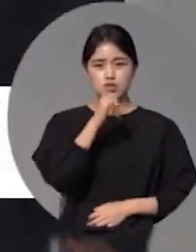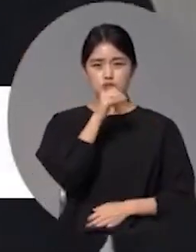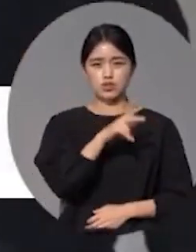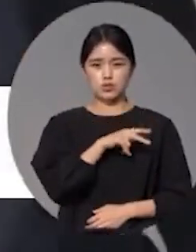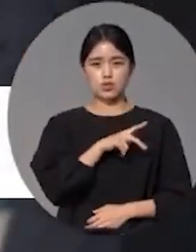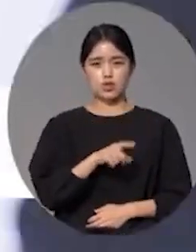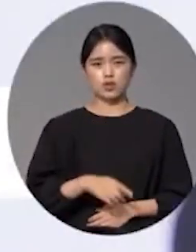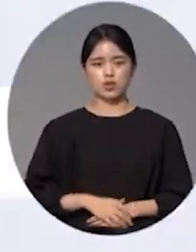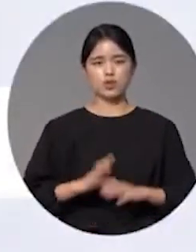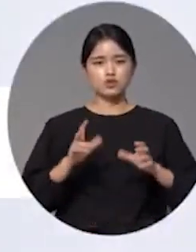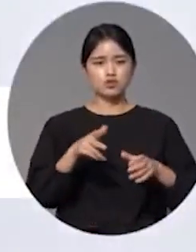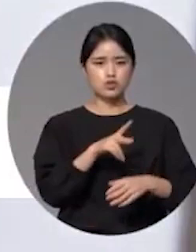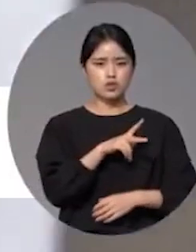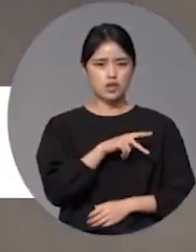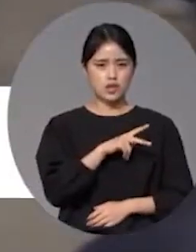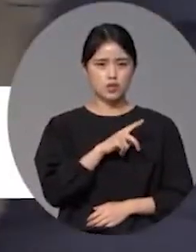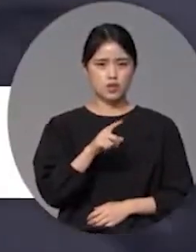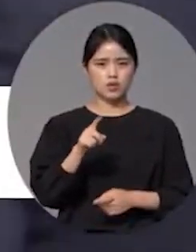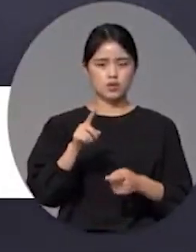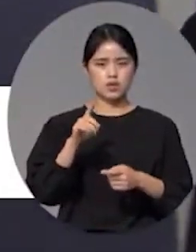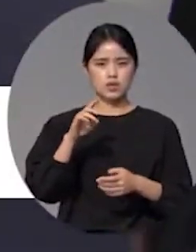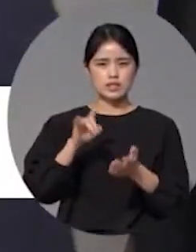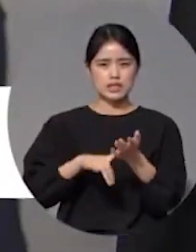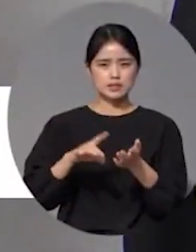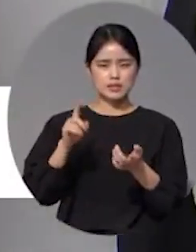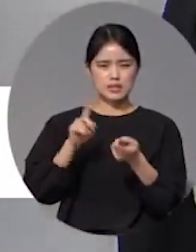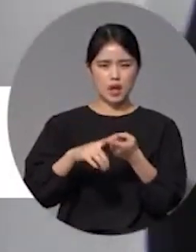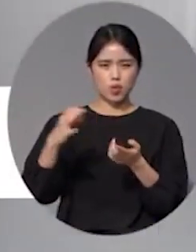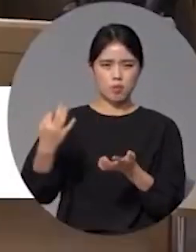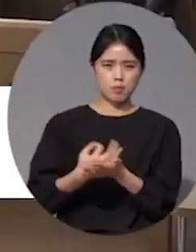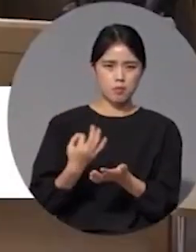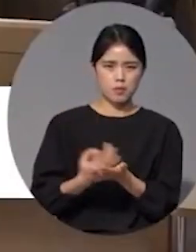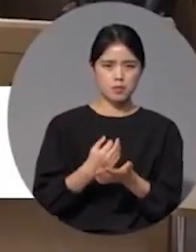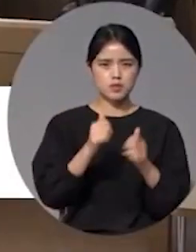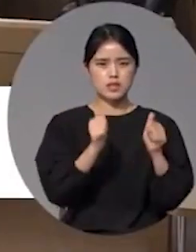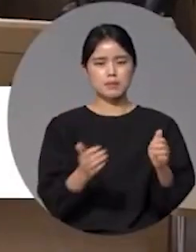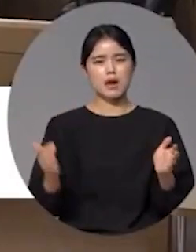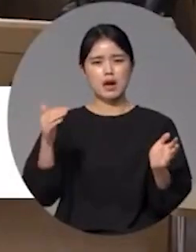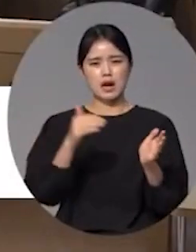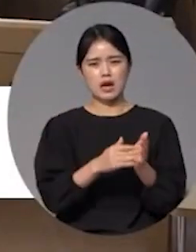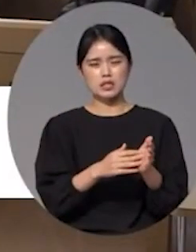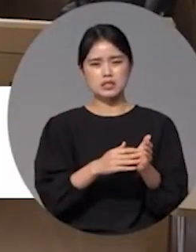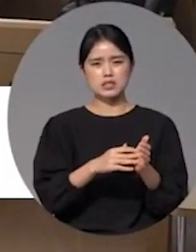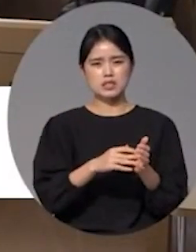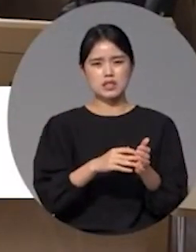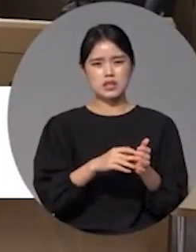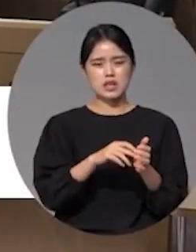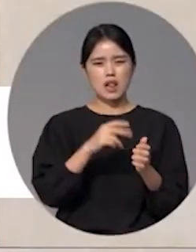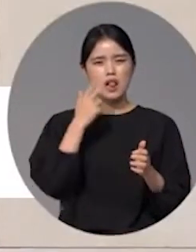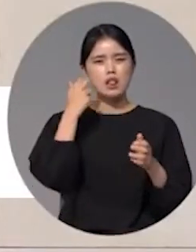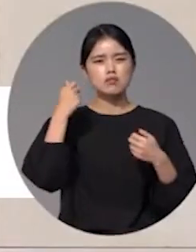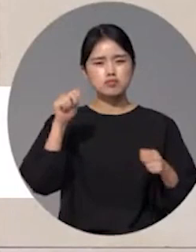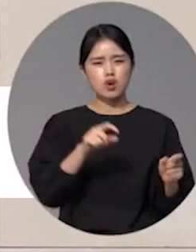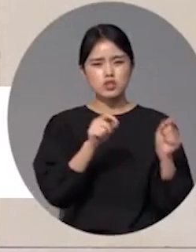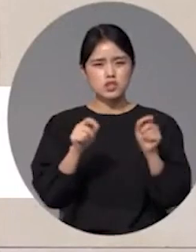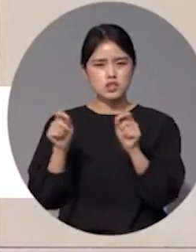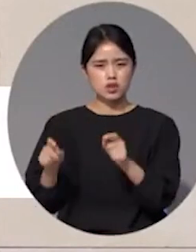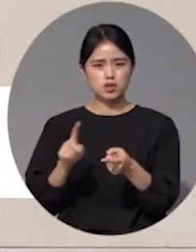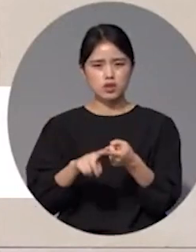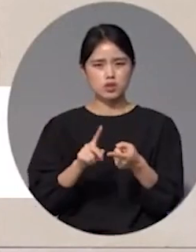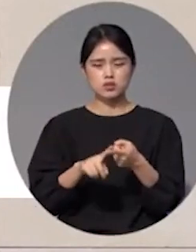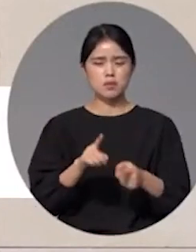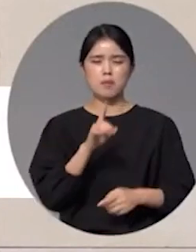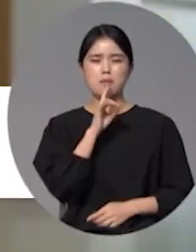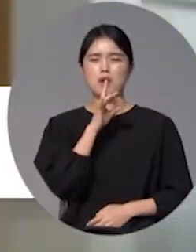국회의원 세비 는 그대로 받아가며 재판까지 고의로 지연시키고 했다는 지적에 대해선 컵 운이